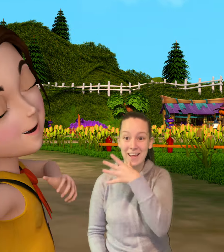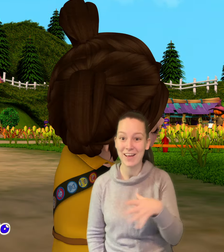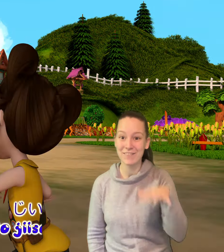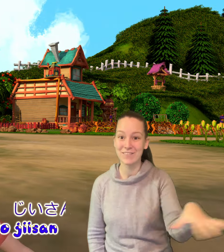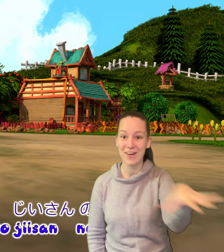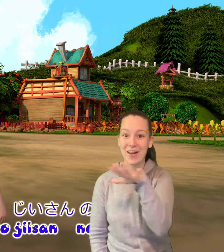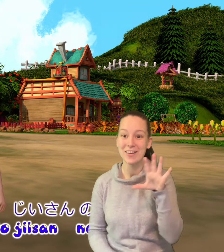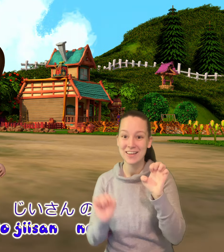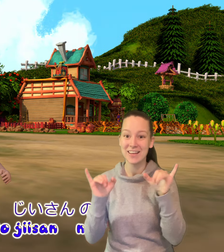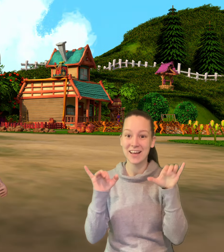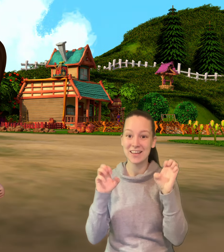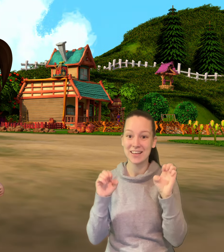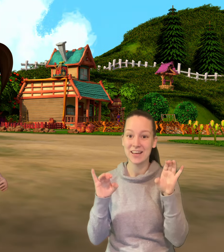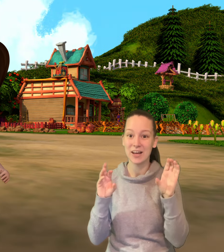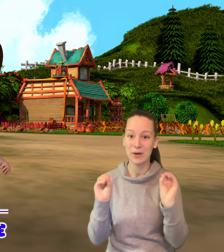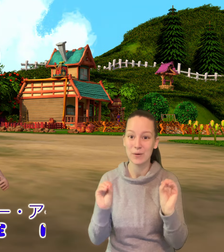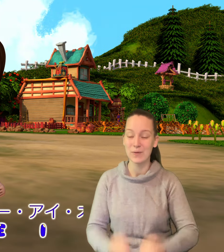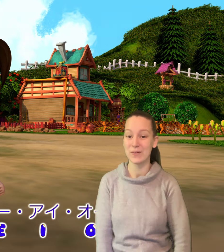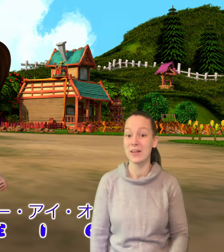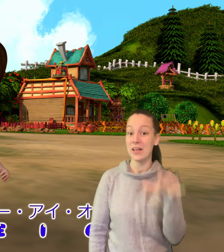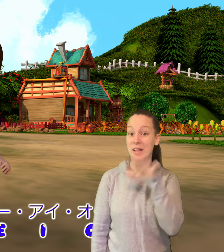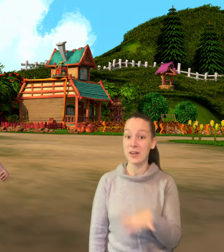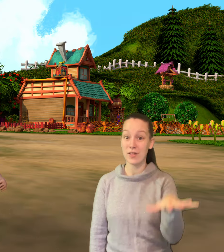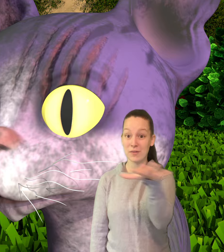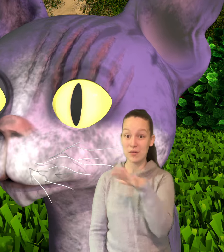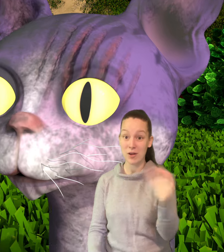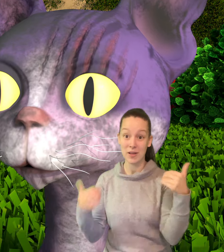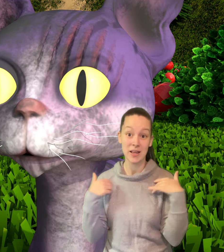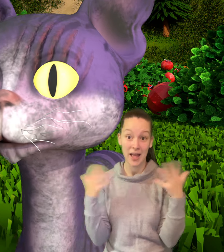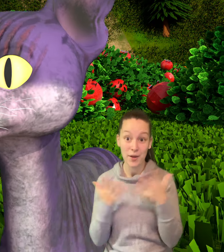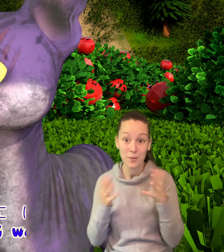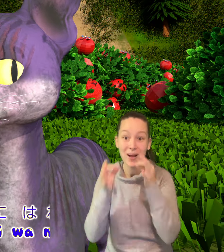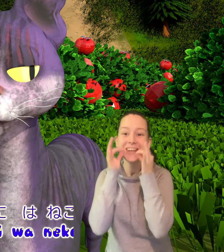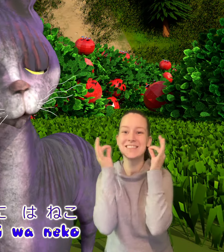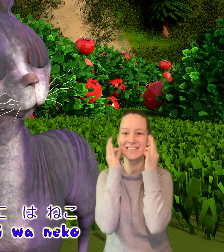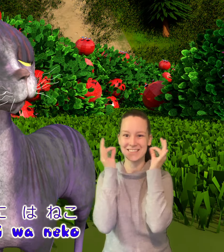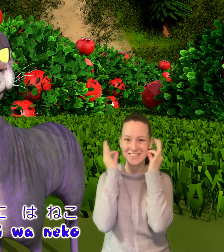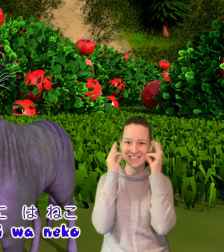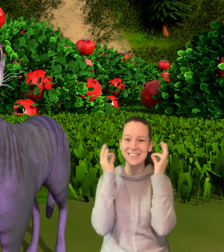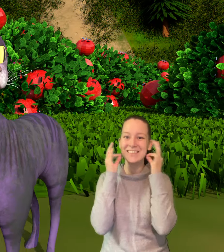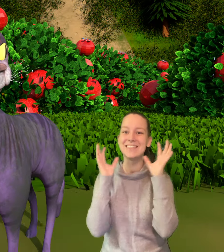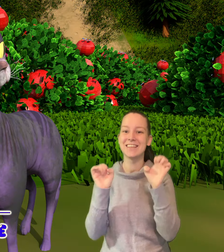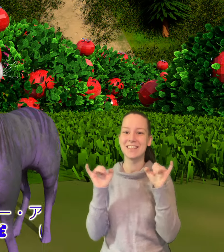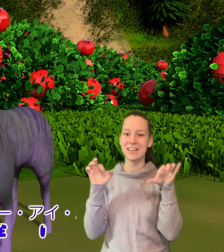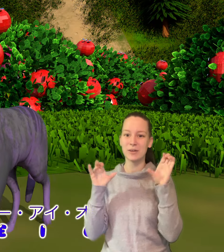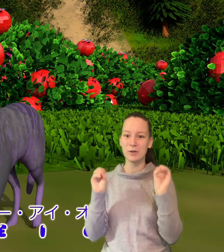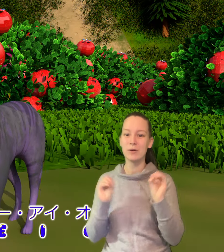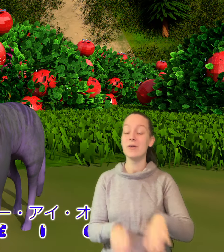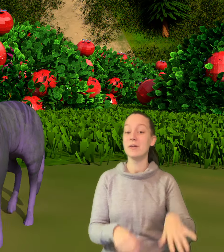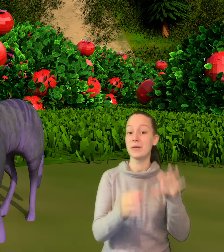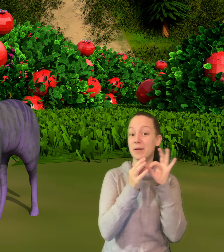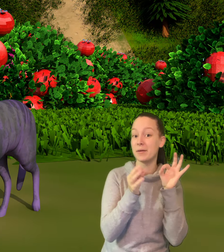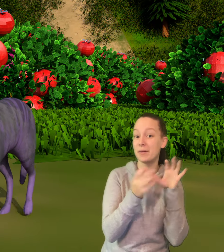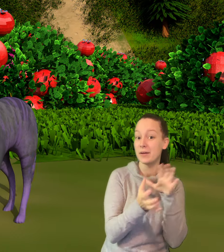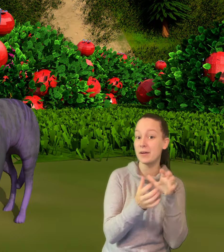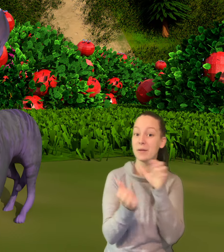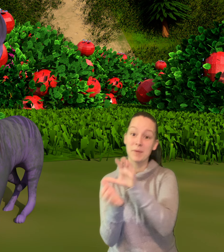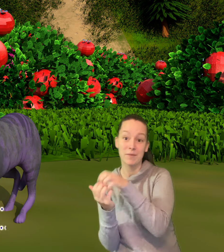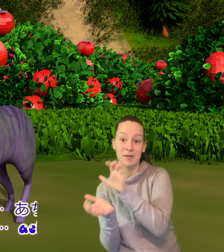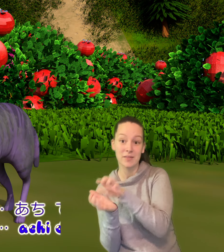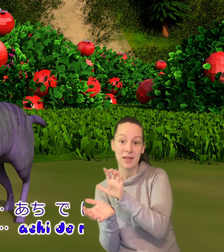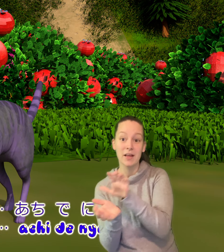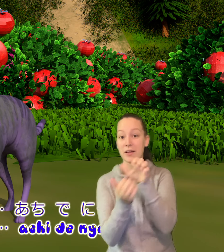マクドナルドGさんのEeo牧場には猫EE